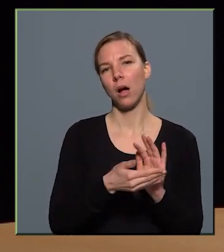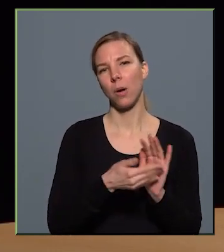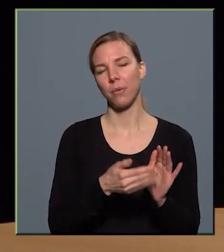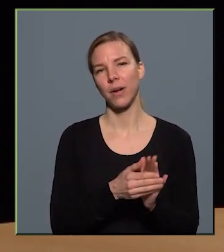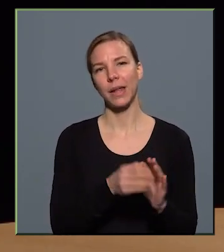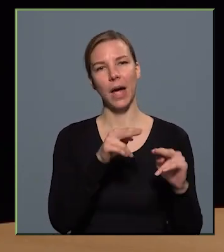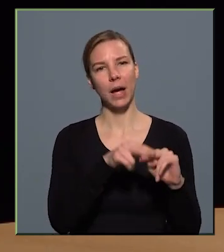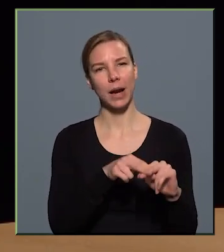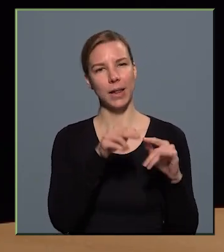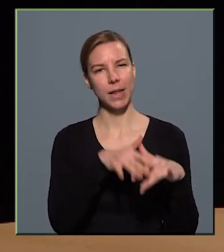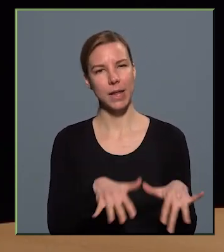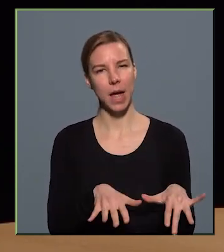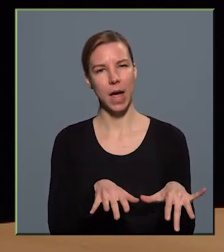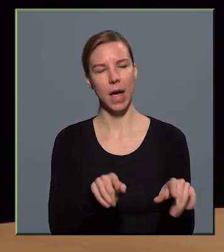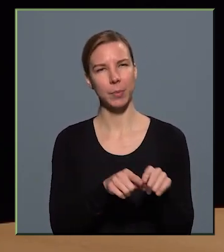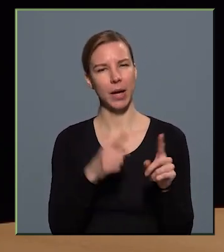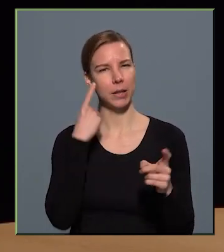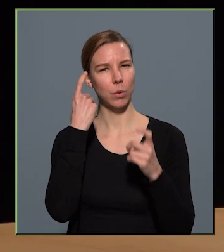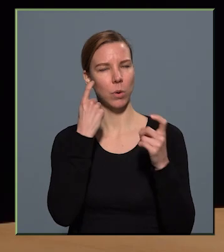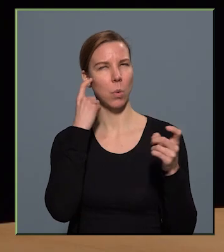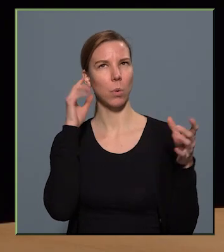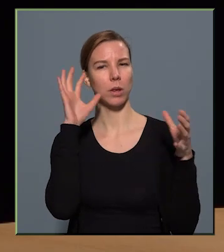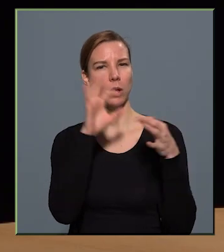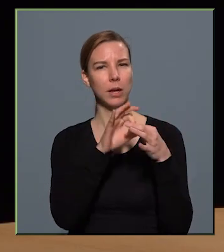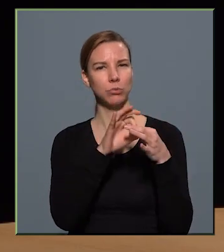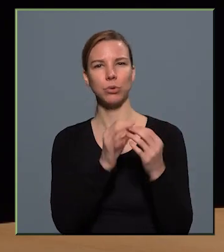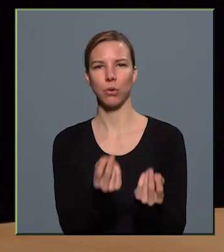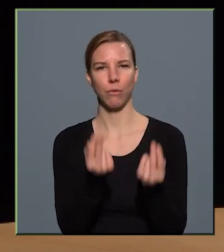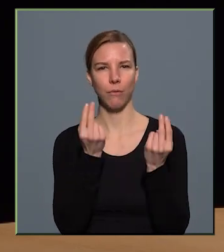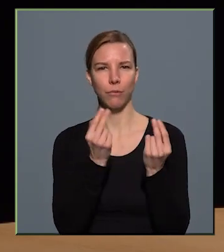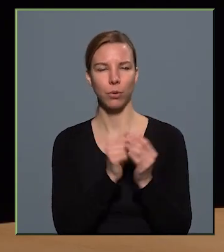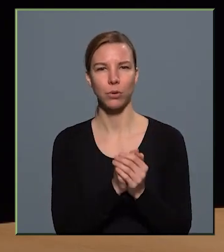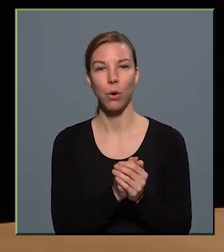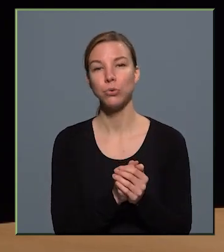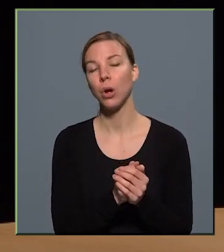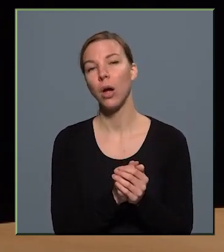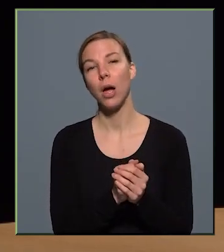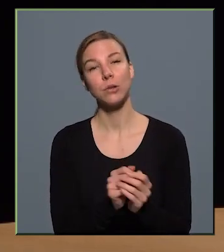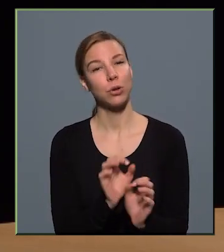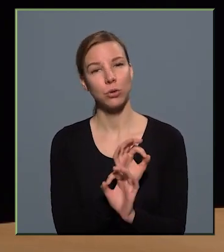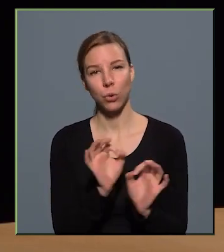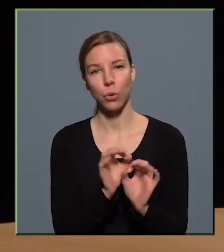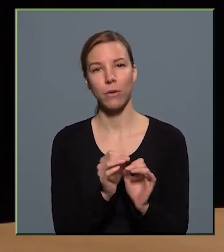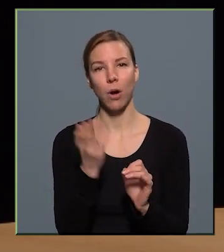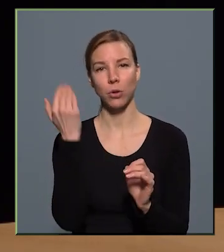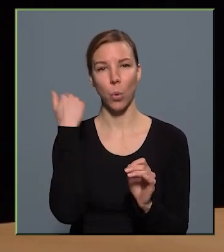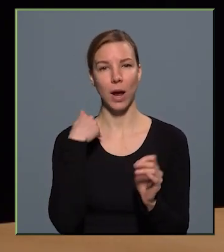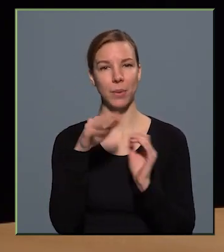a rendszerben gondolkodás szerintem nagyon fontos. És ilyen szempontból tök jó, hogy van ez a korábbi